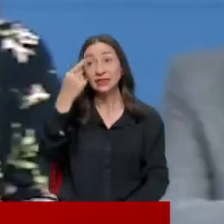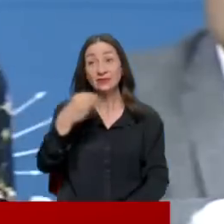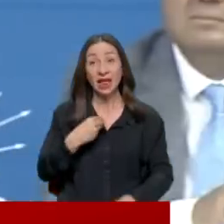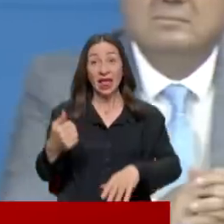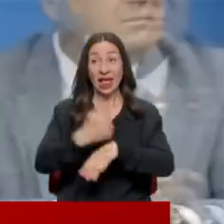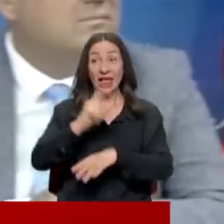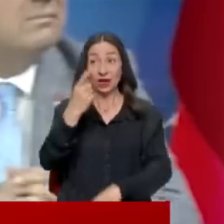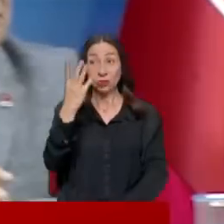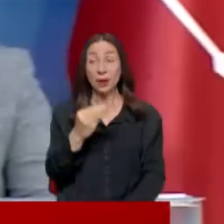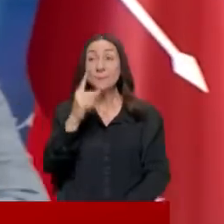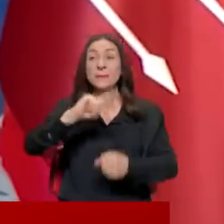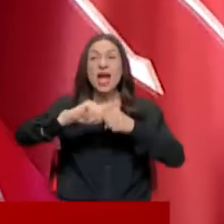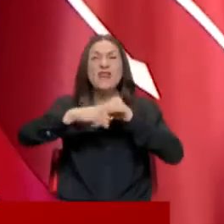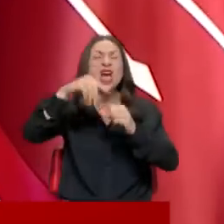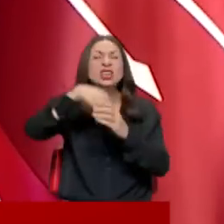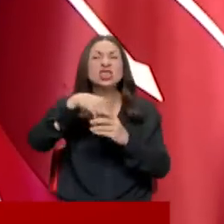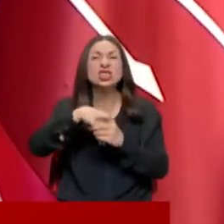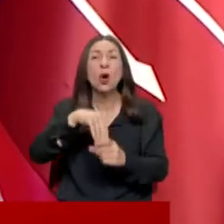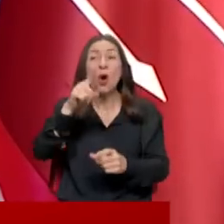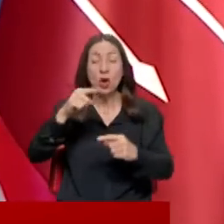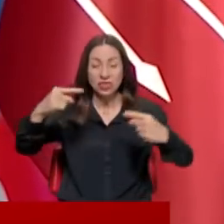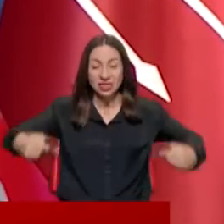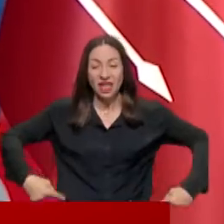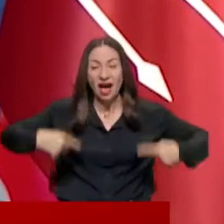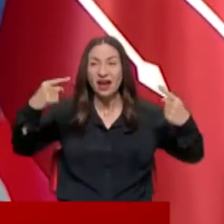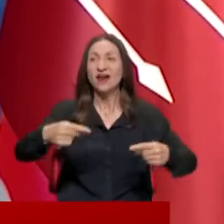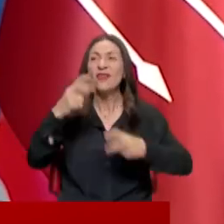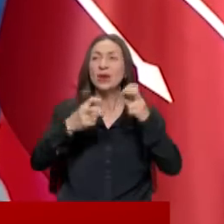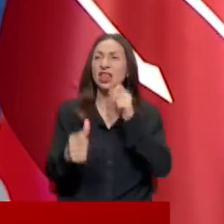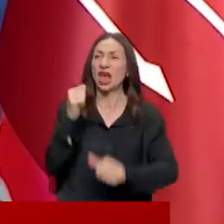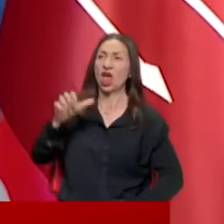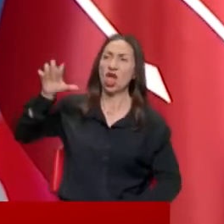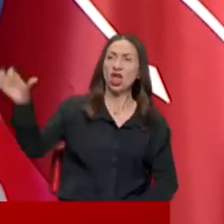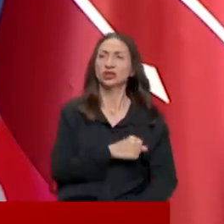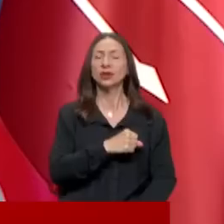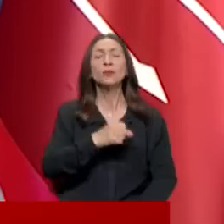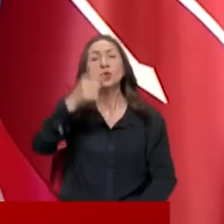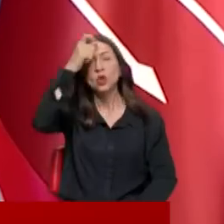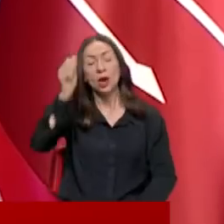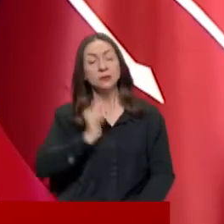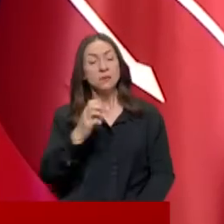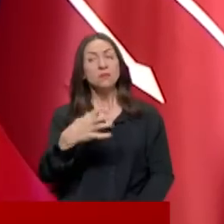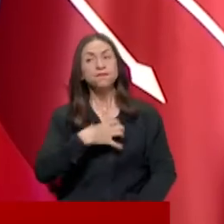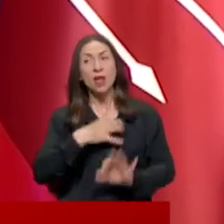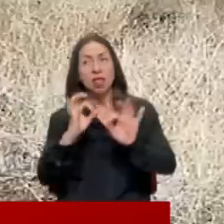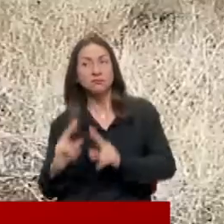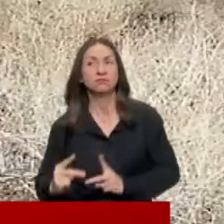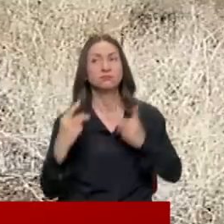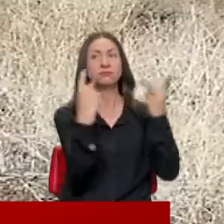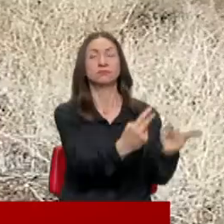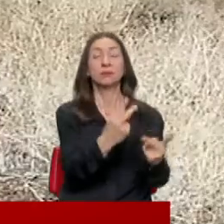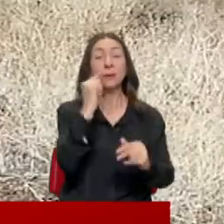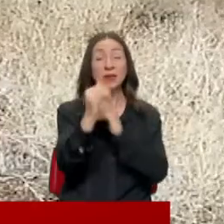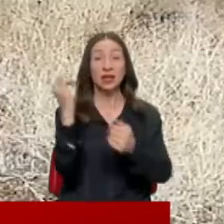iktidar olduğumuzda. Bir hafta içinde o tank palet fabrikasını alacağım, şanlı ordumuza aynen iade edeceğim.